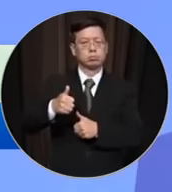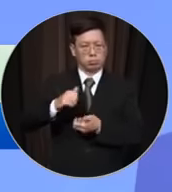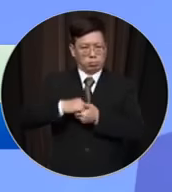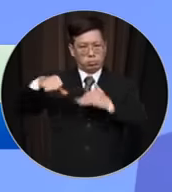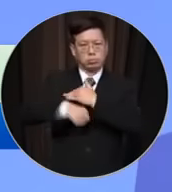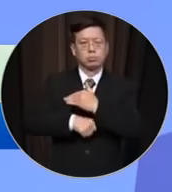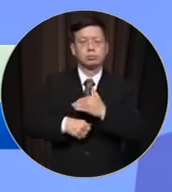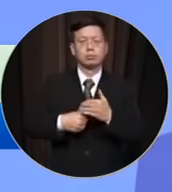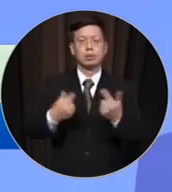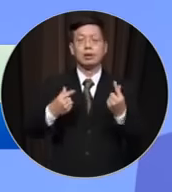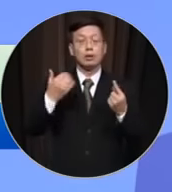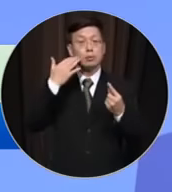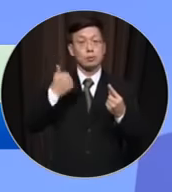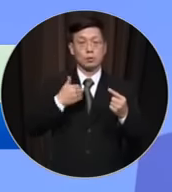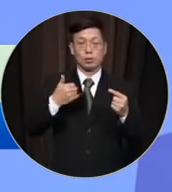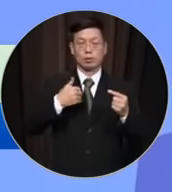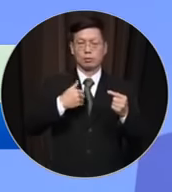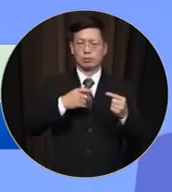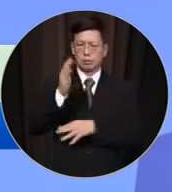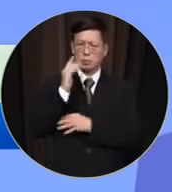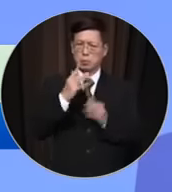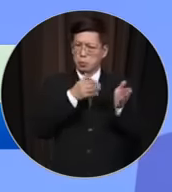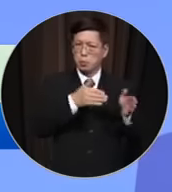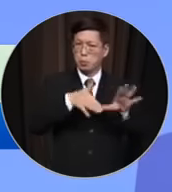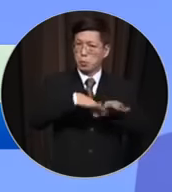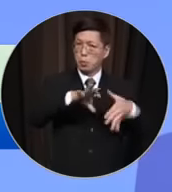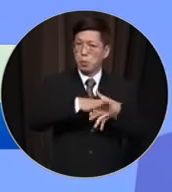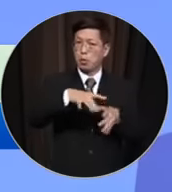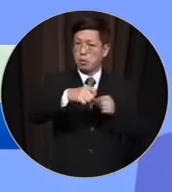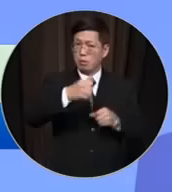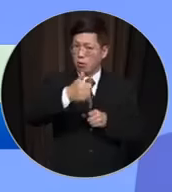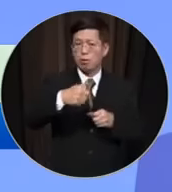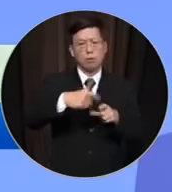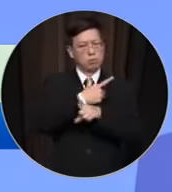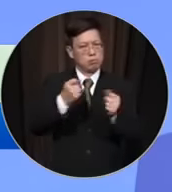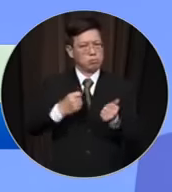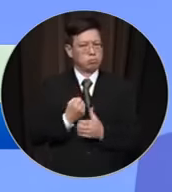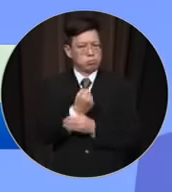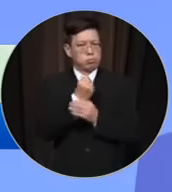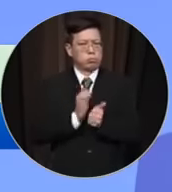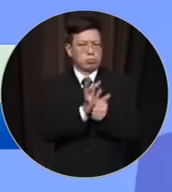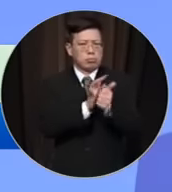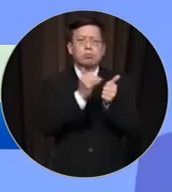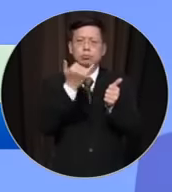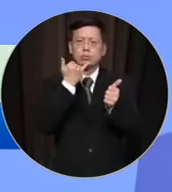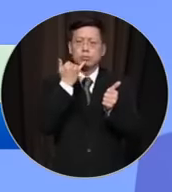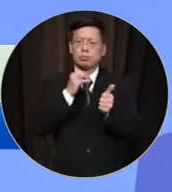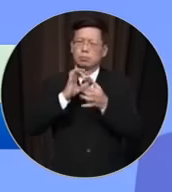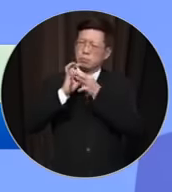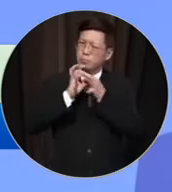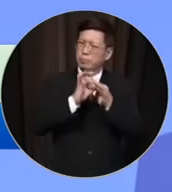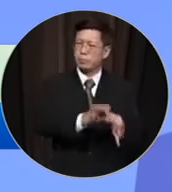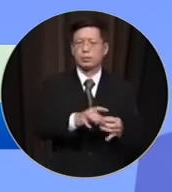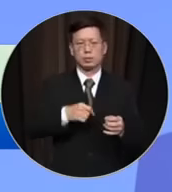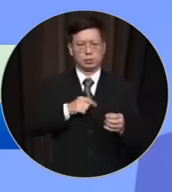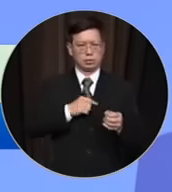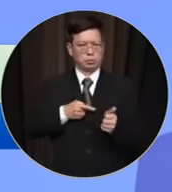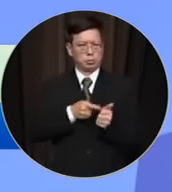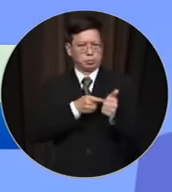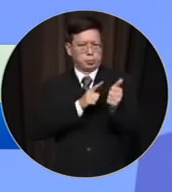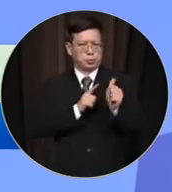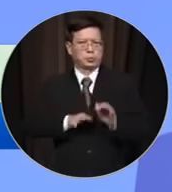家对于扶植文化影视产业的好的政策，那都可以好好的发展该国的文